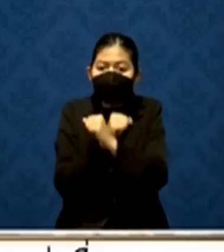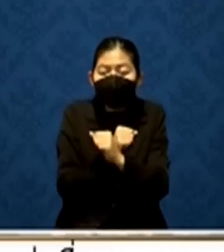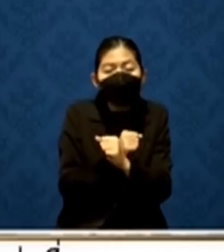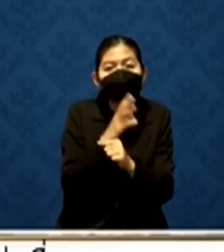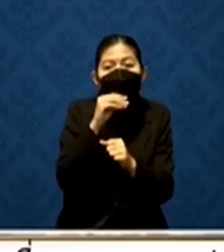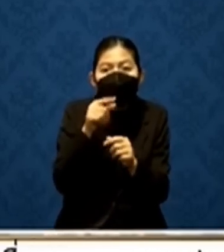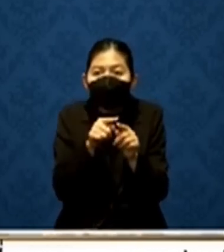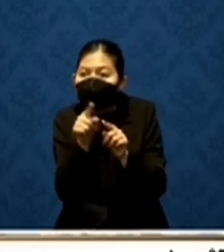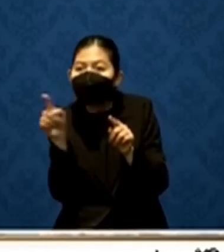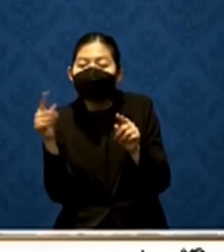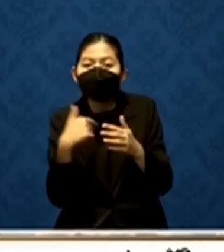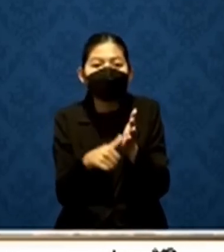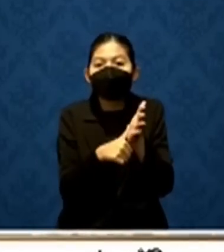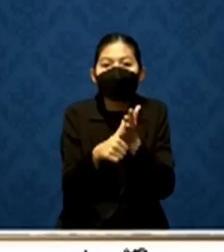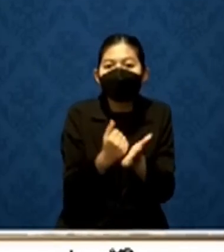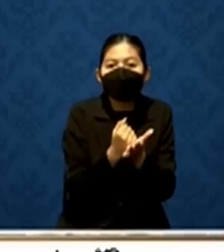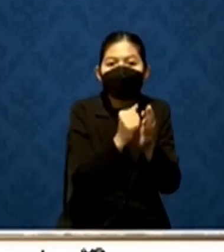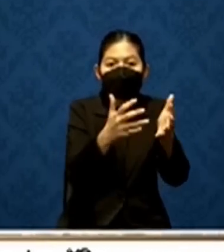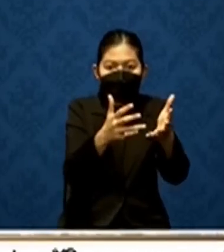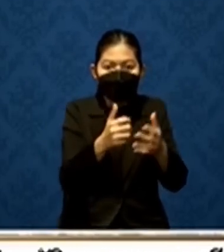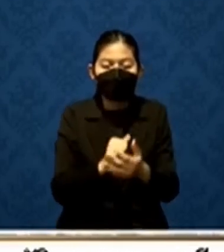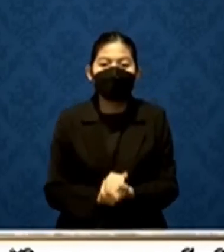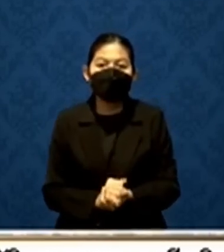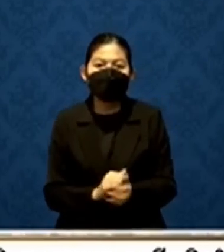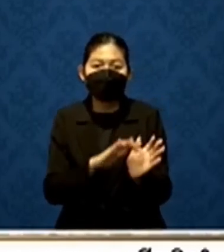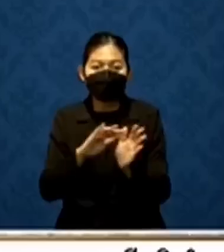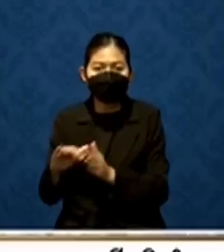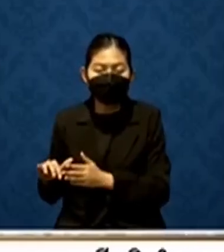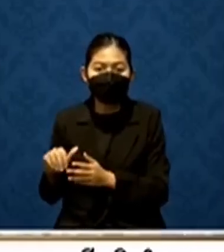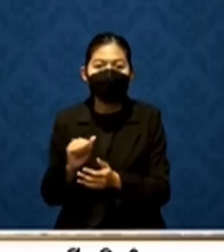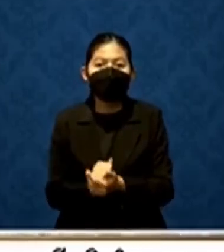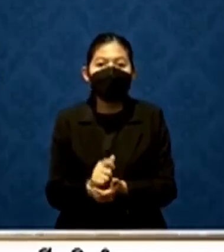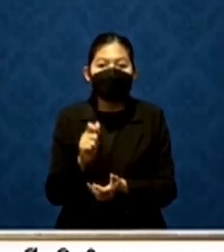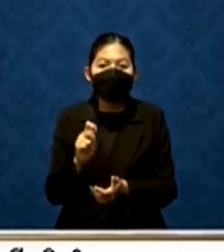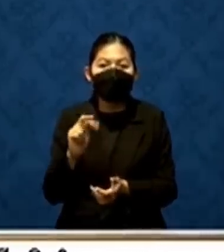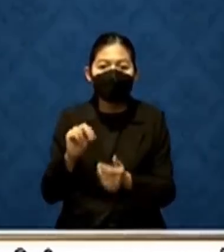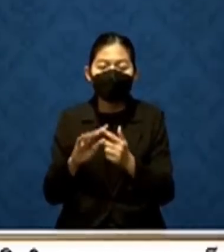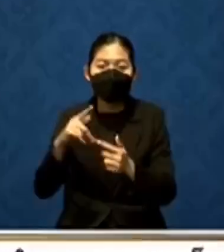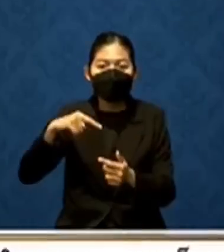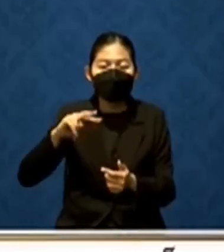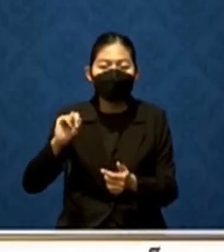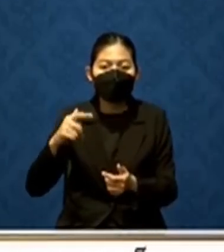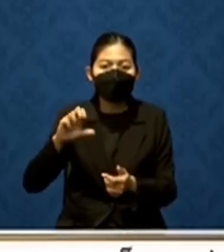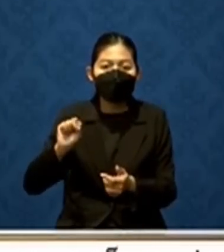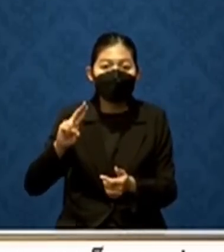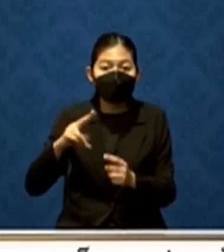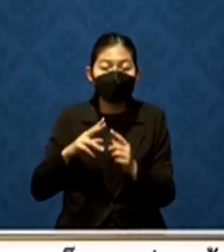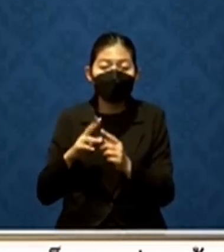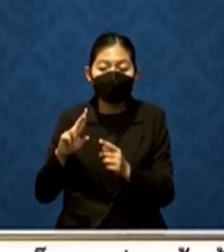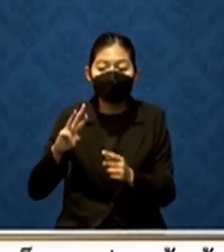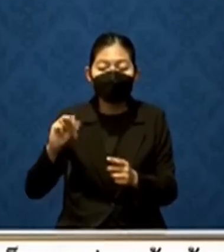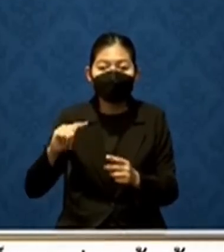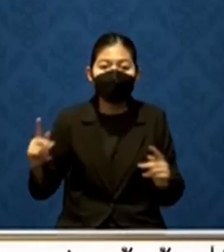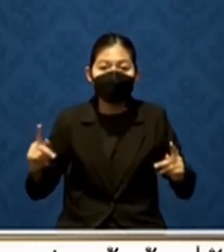แก้ไขมีคนเอกอนุพงษ์เผ่าจินดารัฐมนตรีว่าการกระทรวงมหาดไทย